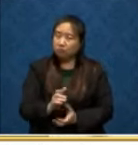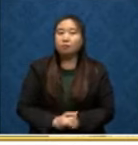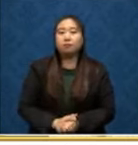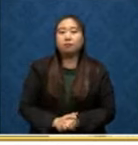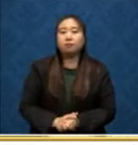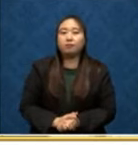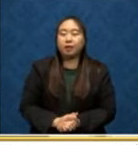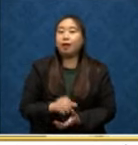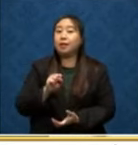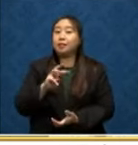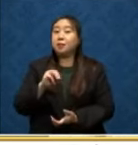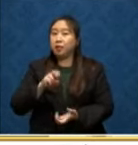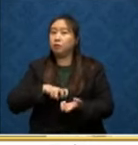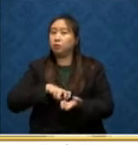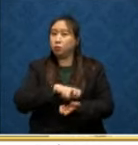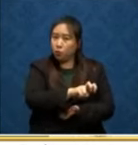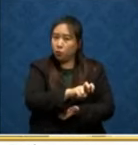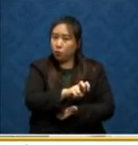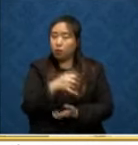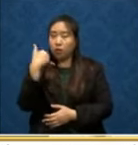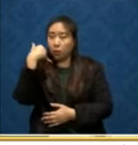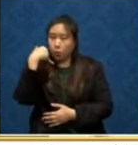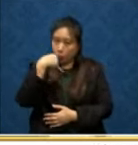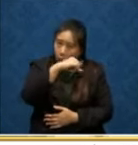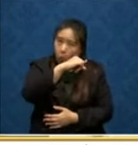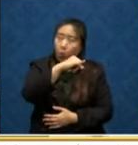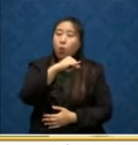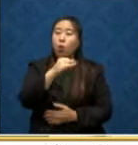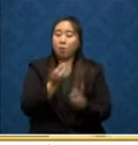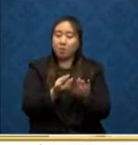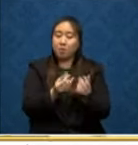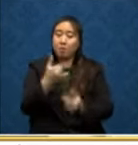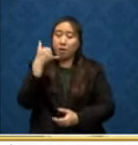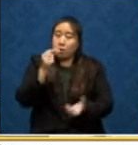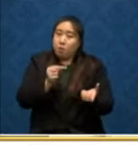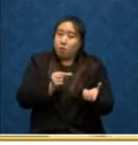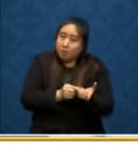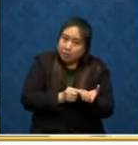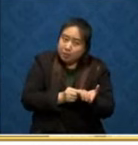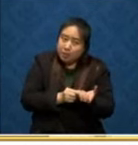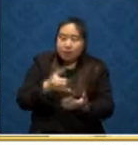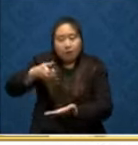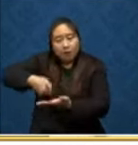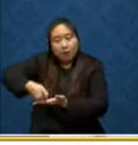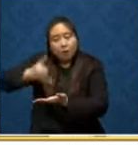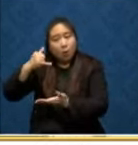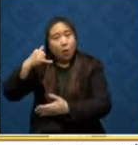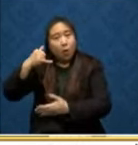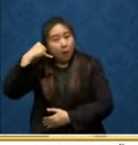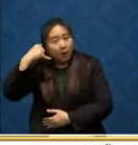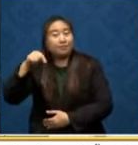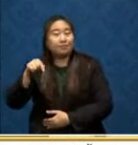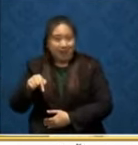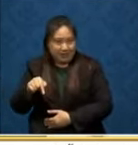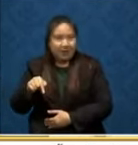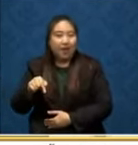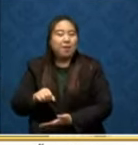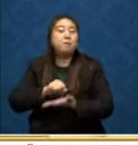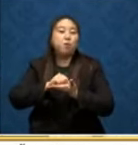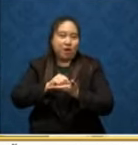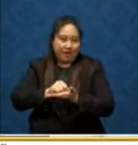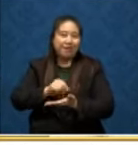ทั้ง SMSและโทรศัพท์นะครับไม่ว่าจะเป็นเบอร์มือถือหรือเบอร์บ้านล้วนเป็นบริการที่ต้อง